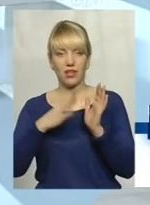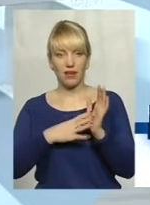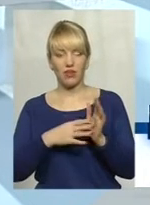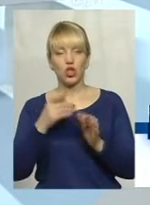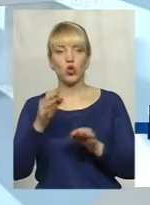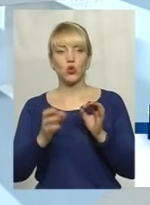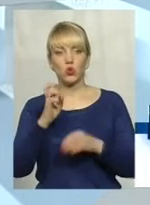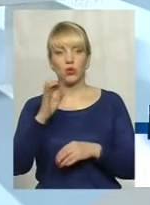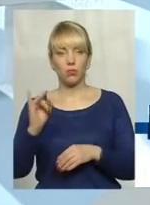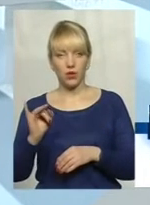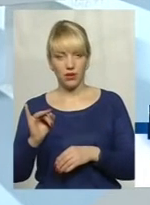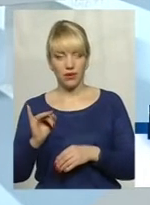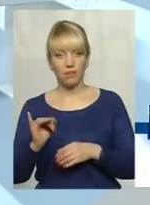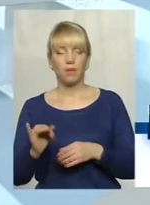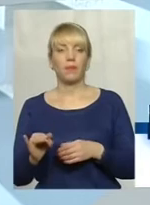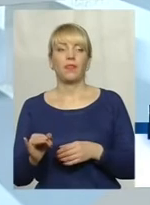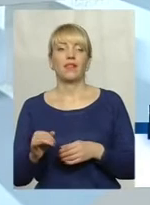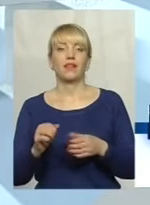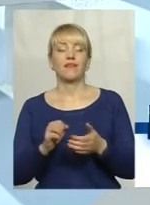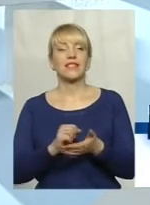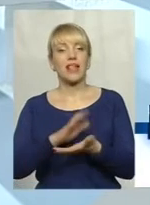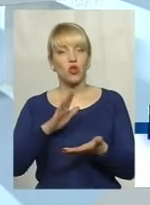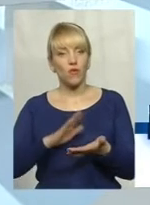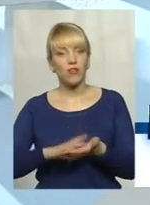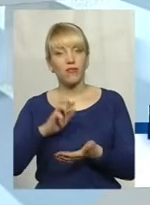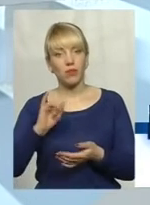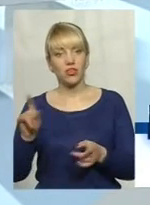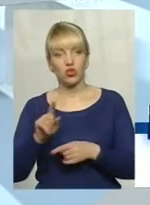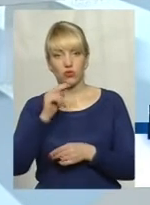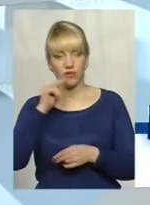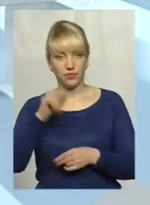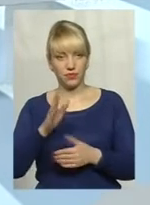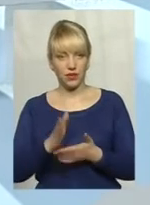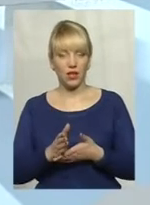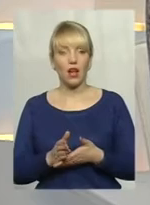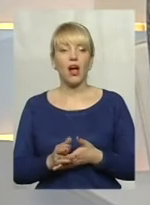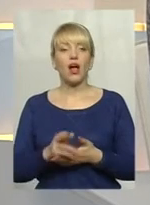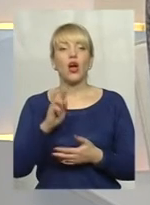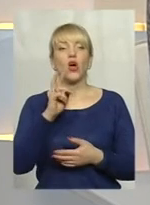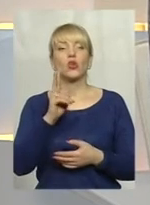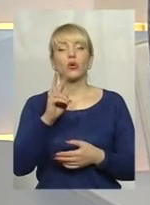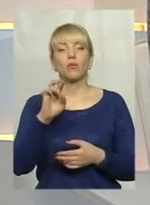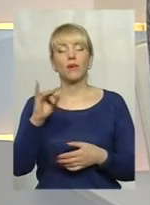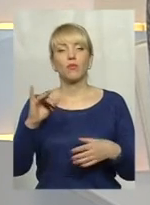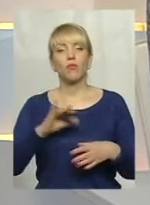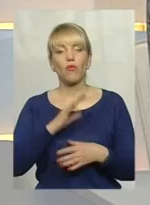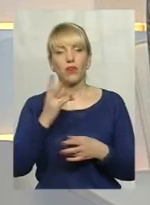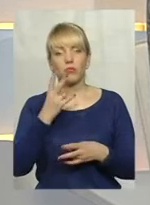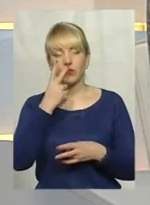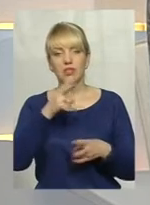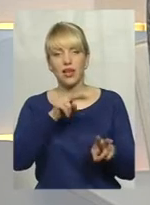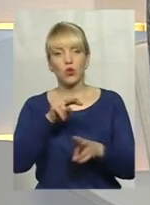ну, судячи з попередньої практики, встановив, що то неправомірно. Хто мав би слідкувати за такими